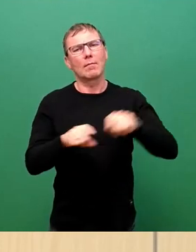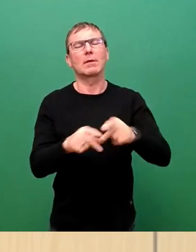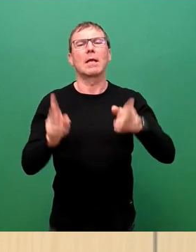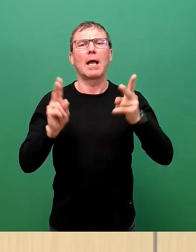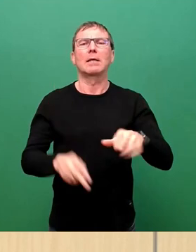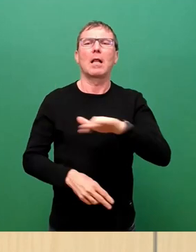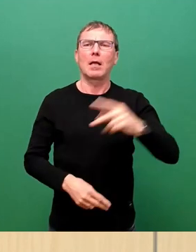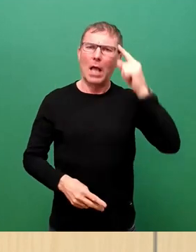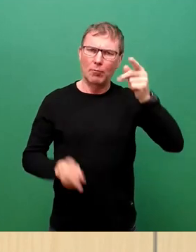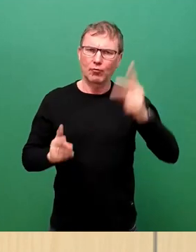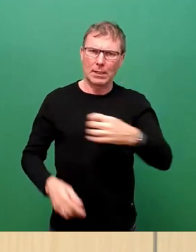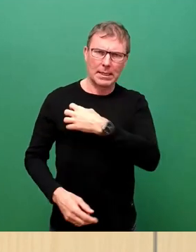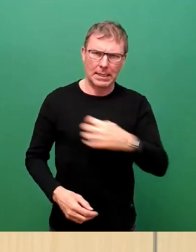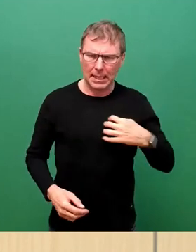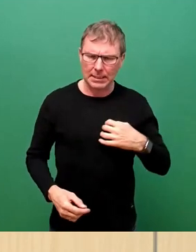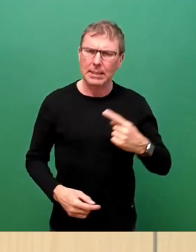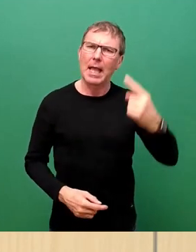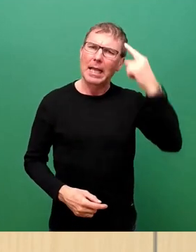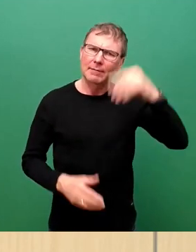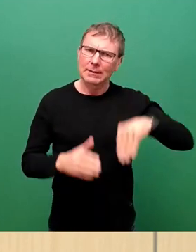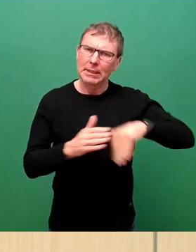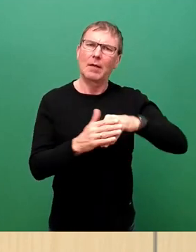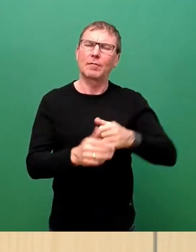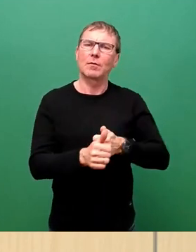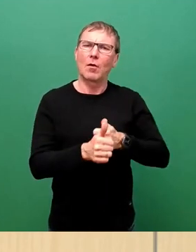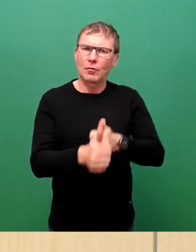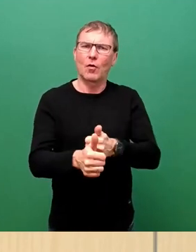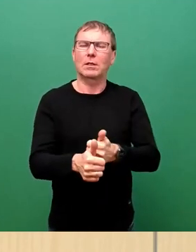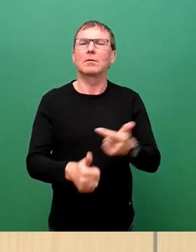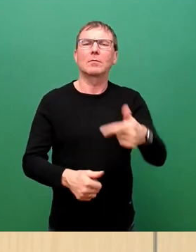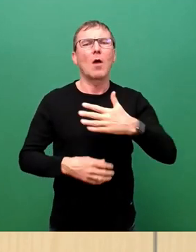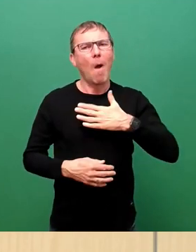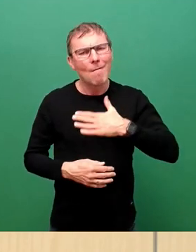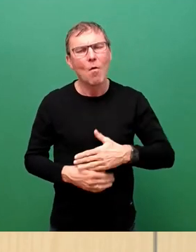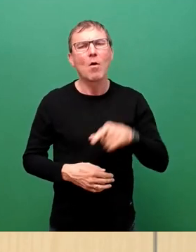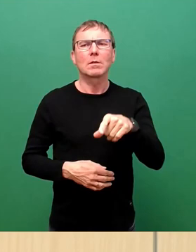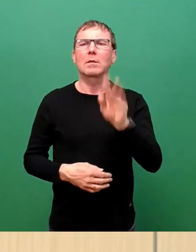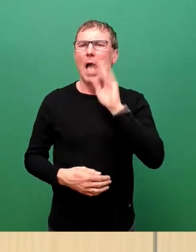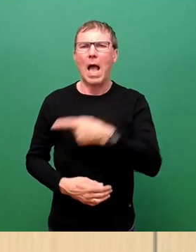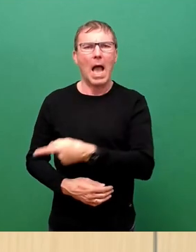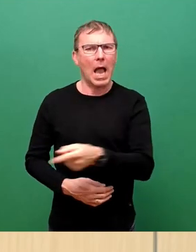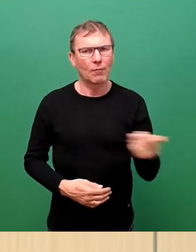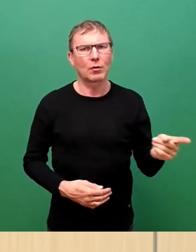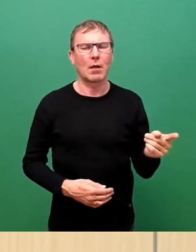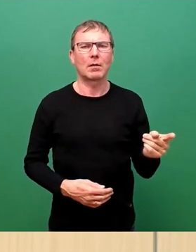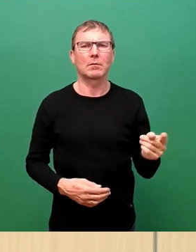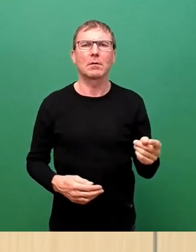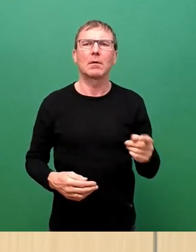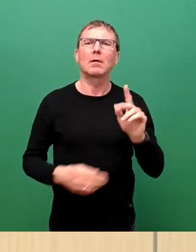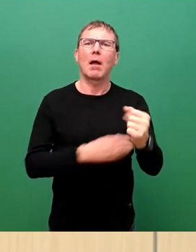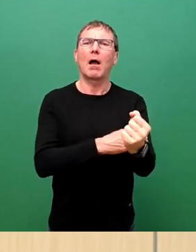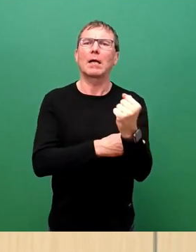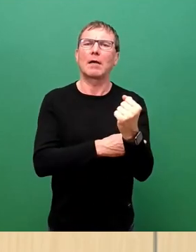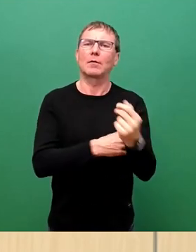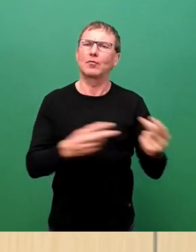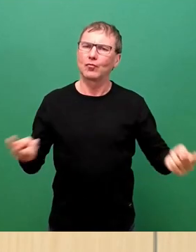der Dresden, gewissenhaft zu wahren und ihr Wohl und das ihrer Einwohnerinnen und Einwohner nach Kräften zu fördern.